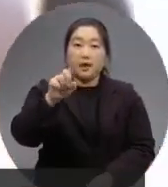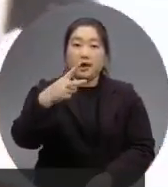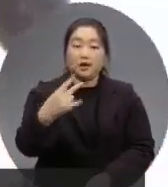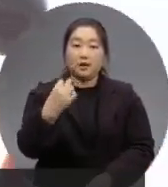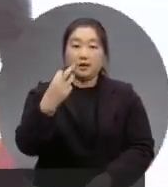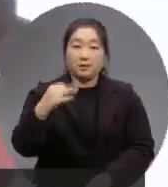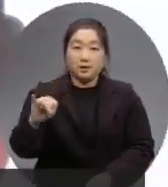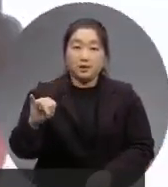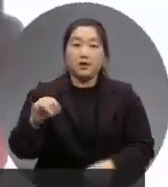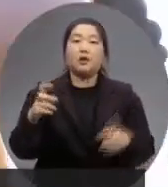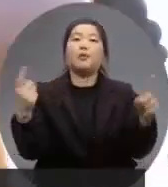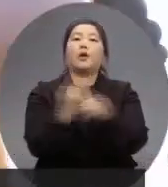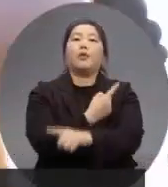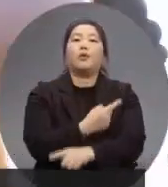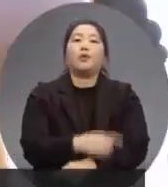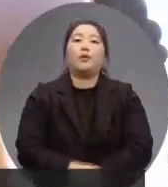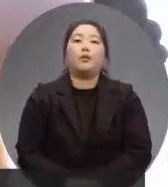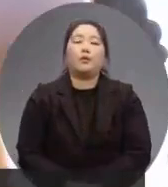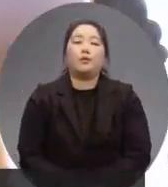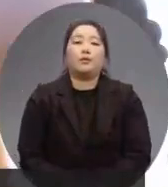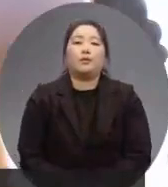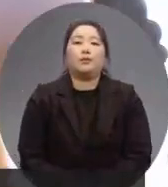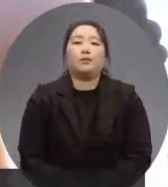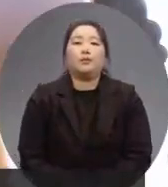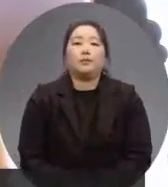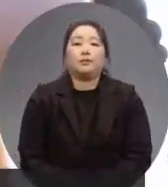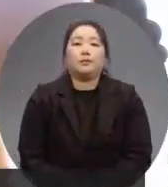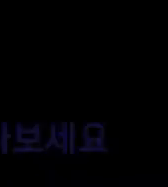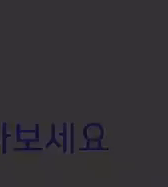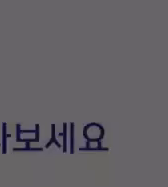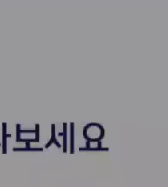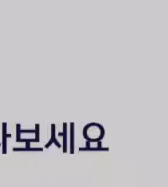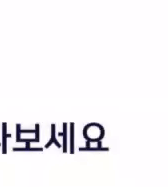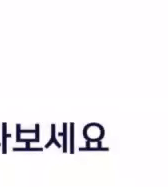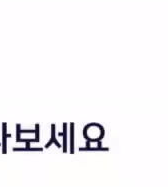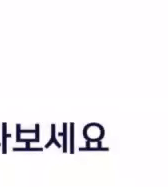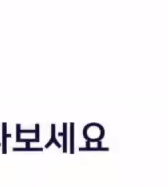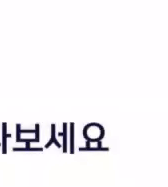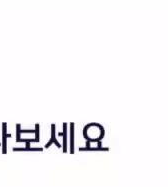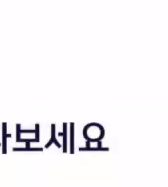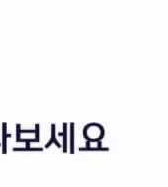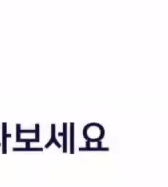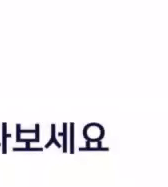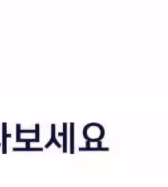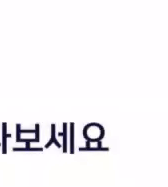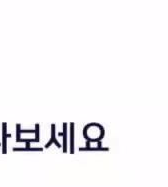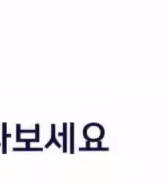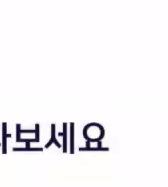교체할 계획입니다. MBC 뉴스 정재영입니다.